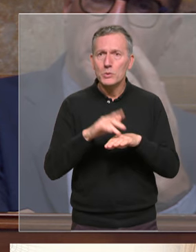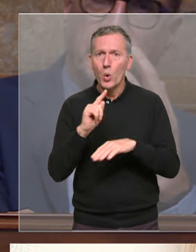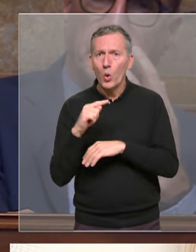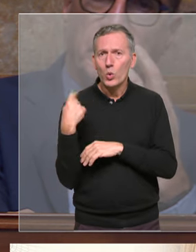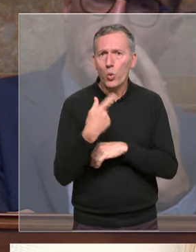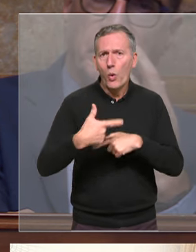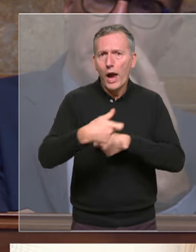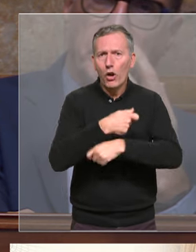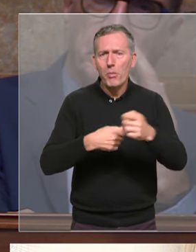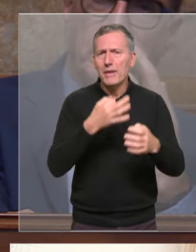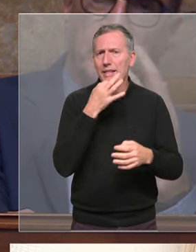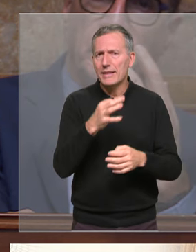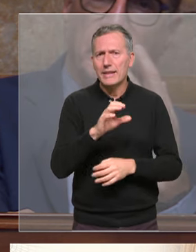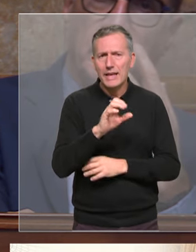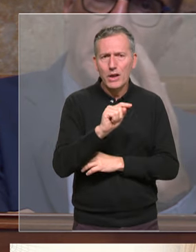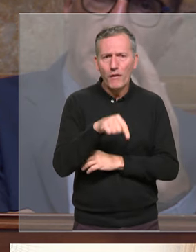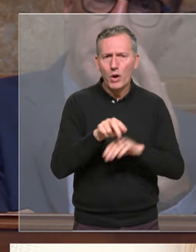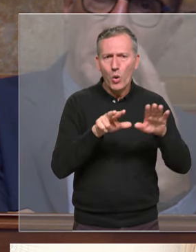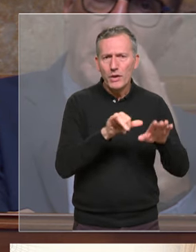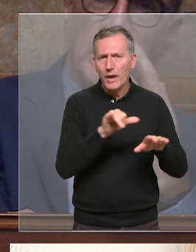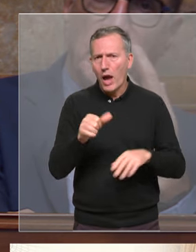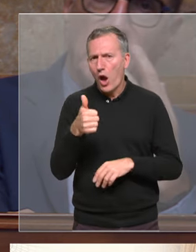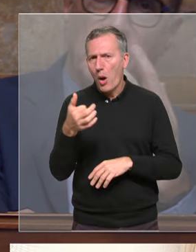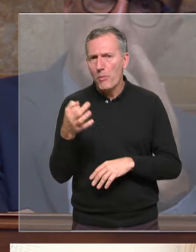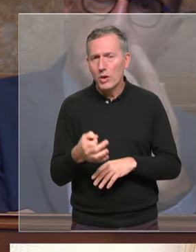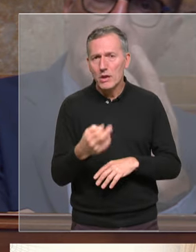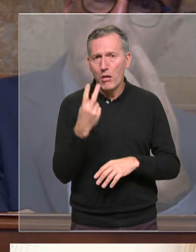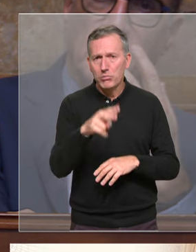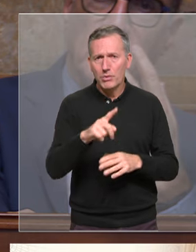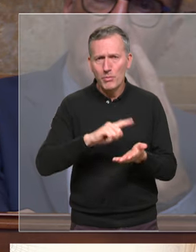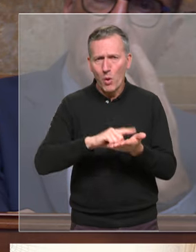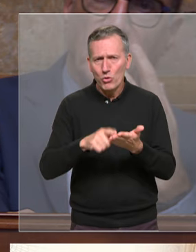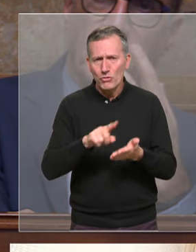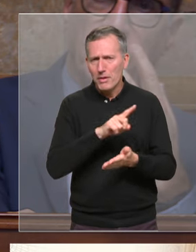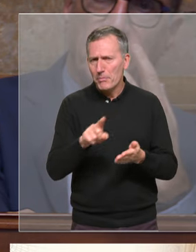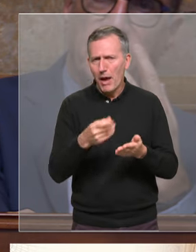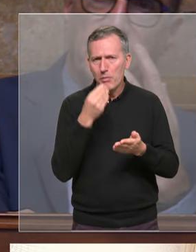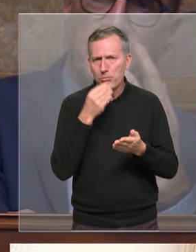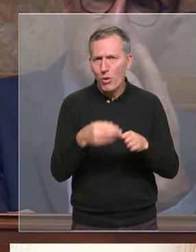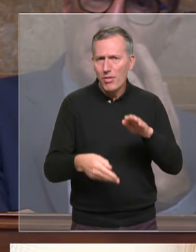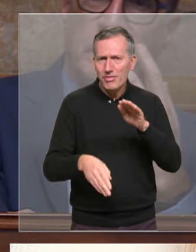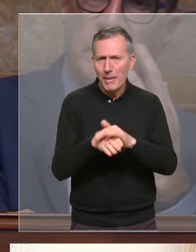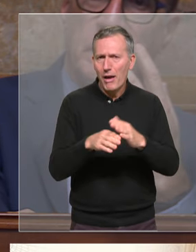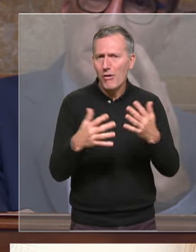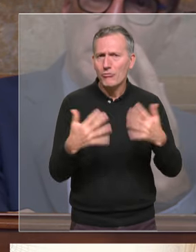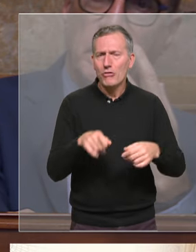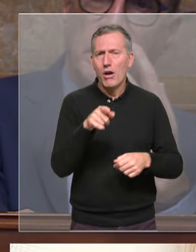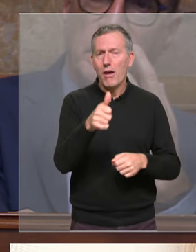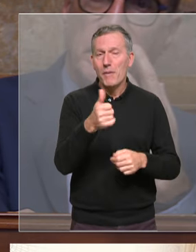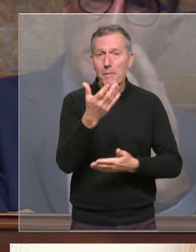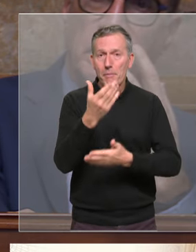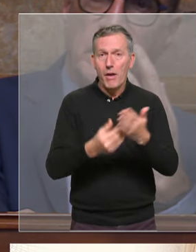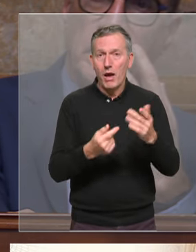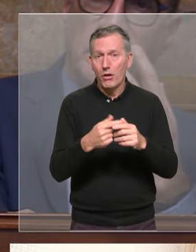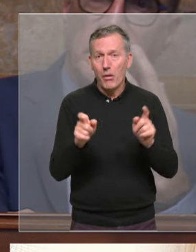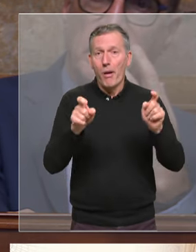à l'époque tablaient sur 0,8 à 1%. Votre budget était insincère d'entrée de jeu. Il résulte de votre inconséquence un coup de